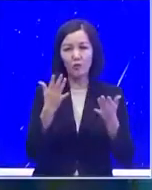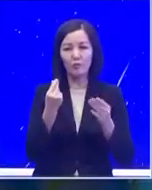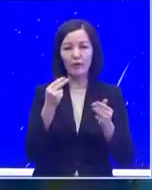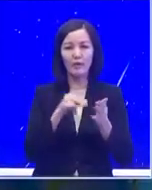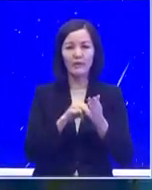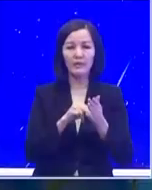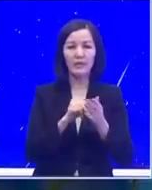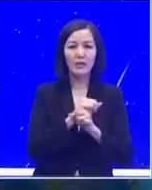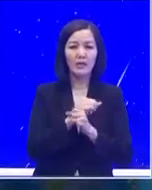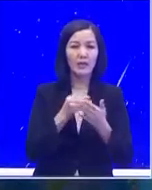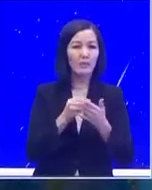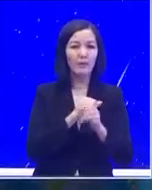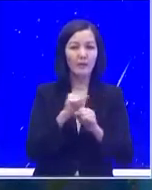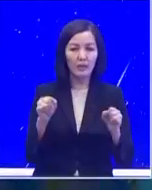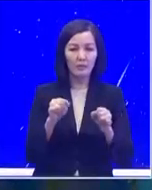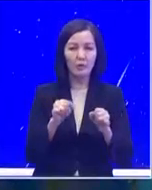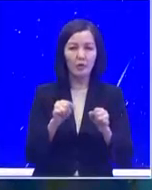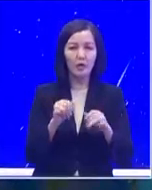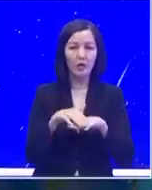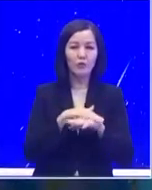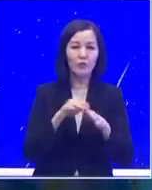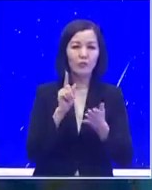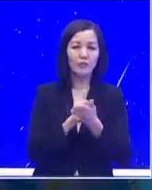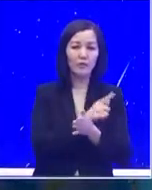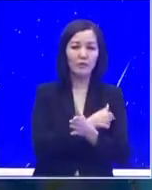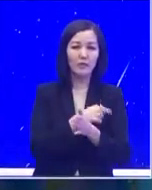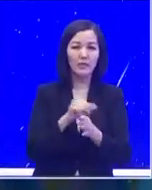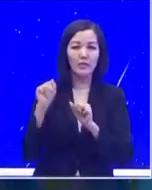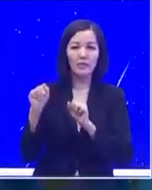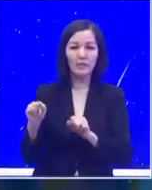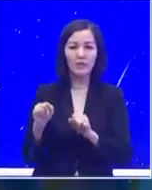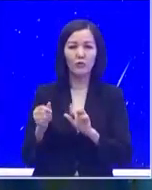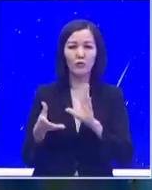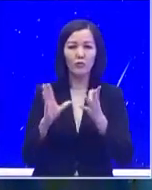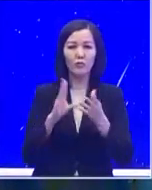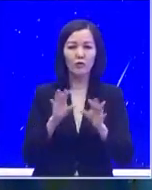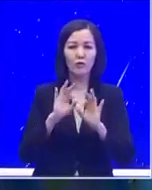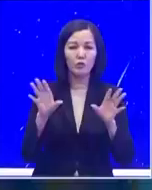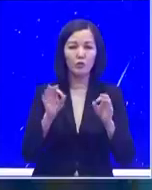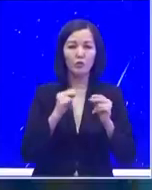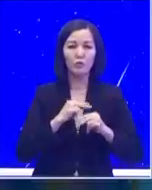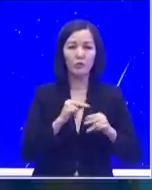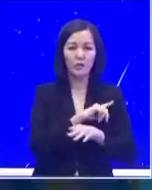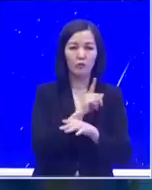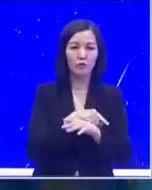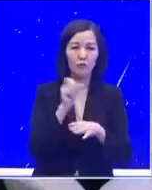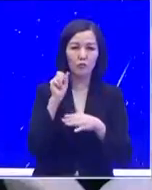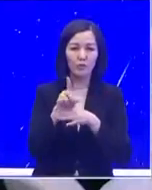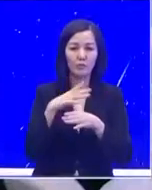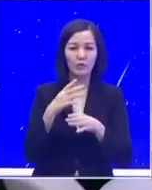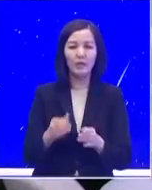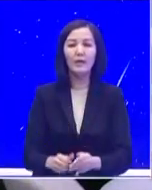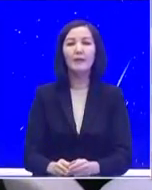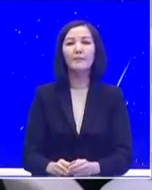көтерілуіне жол бермеу, тұрғындар арасында міндетті әлеуметтік медициналық сақтандыру бойынша түсіндіру жұмыстарын күшейтуді ұсынамын.